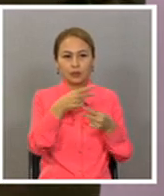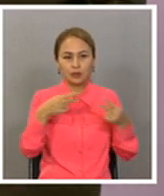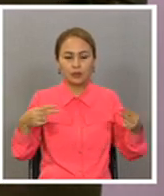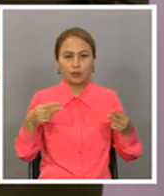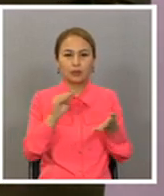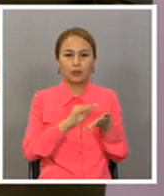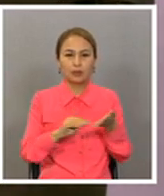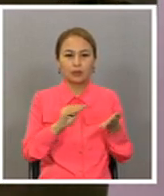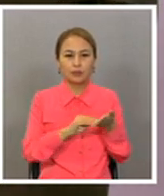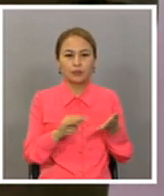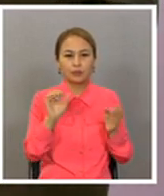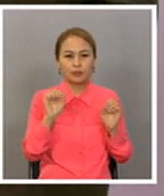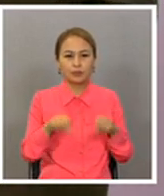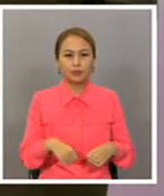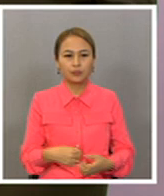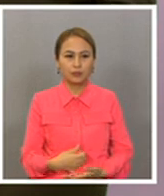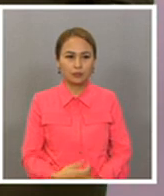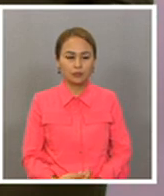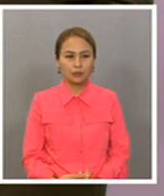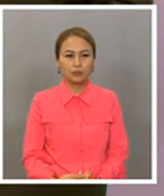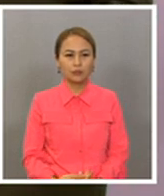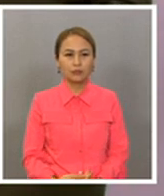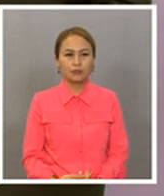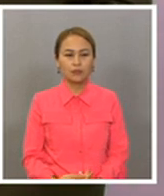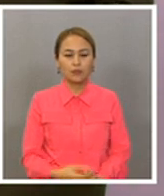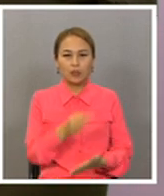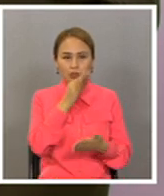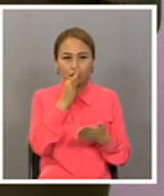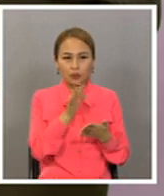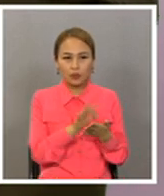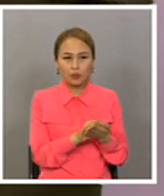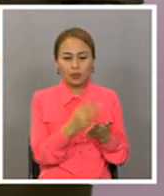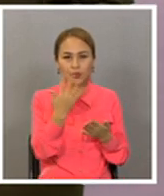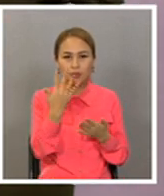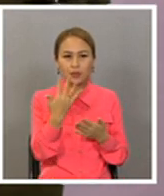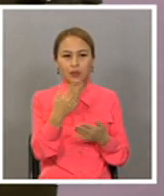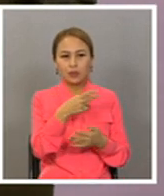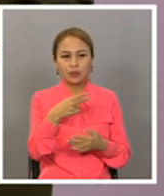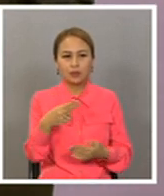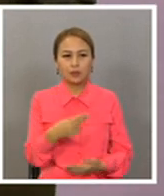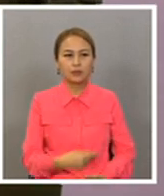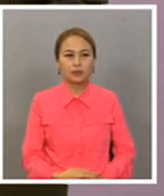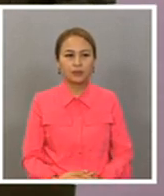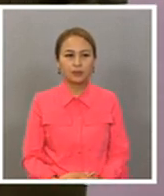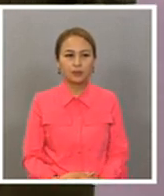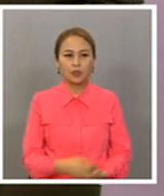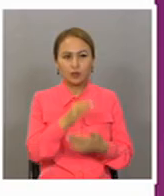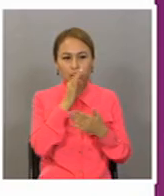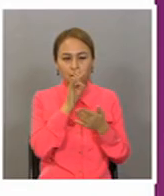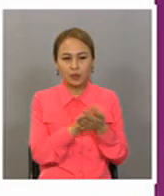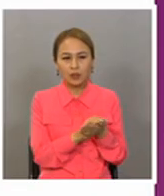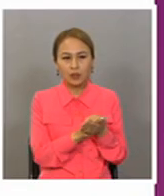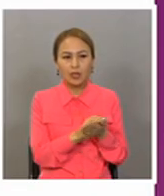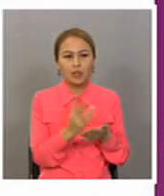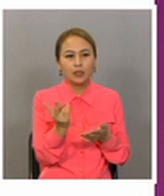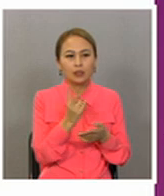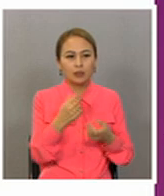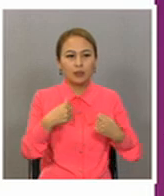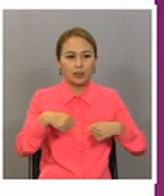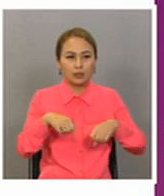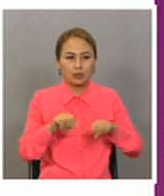түрінде шығарып алуға болады. Жауабы 5-ке тең. Жауабын оқимыз.